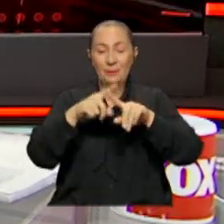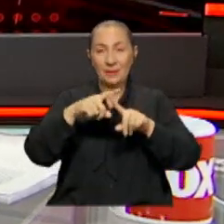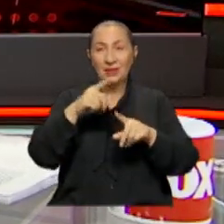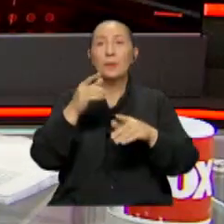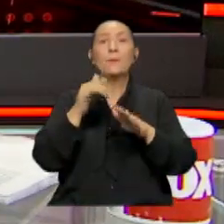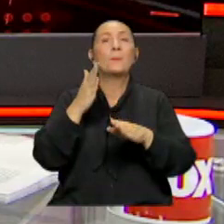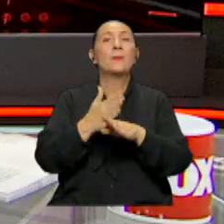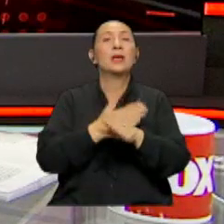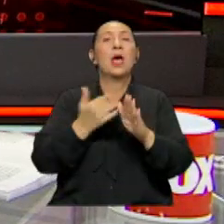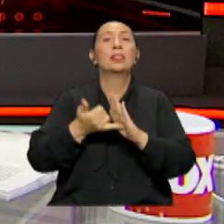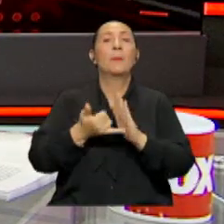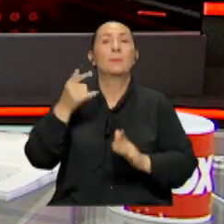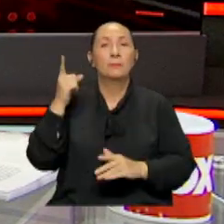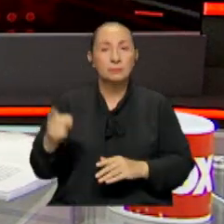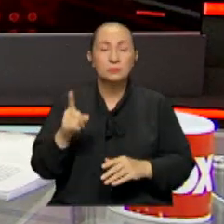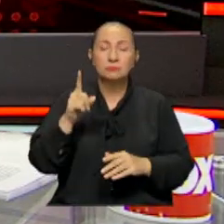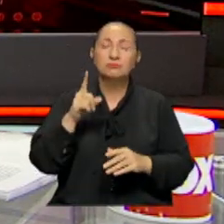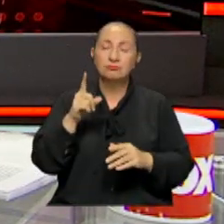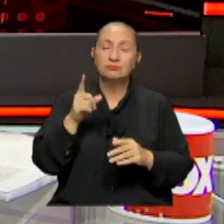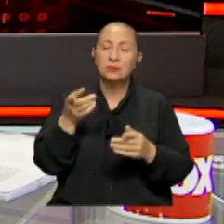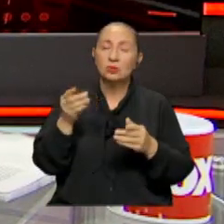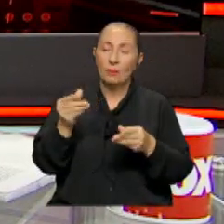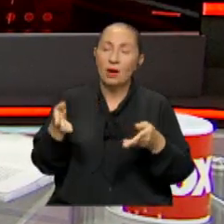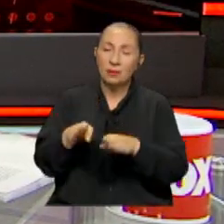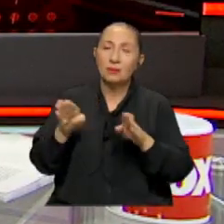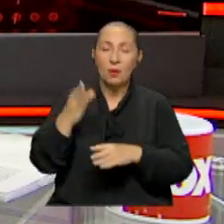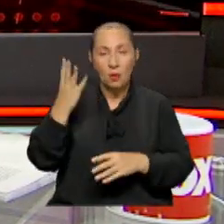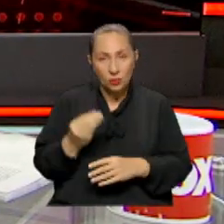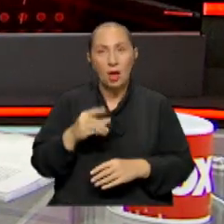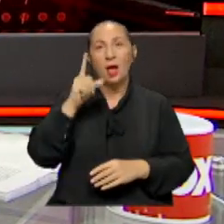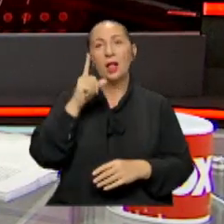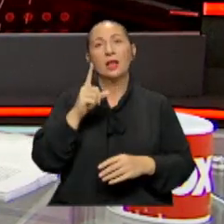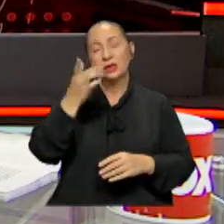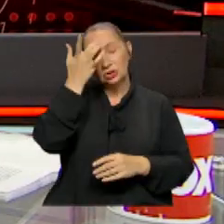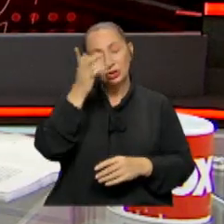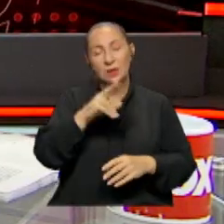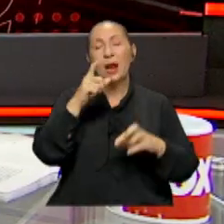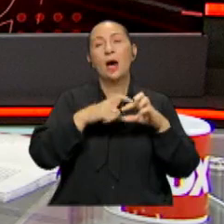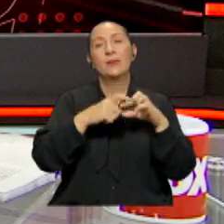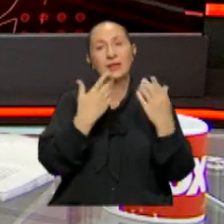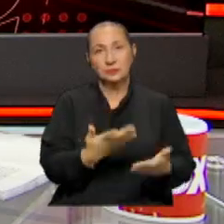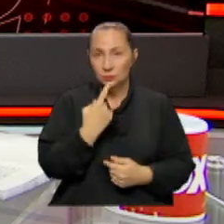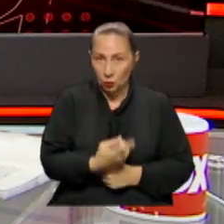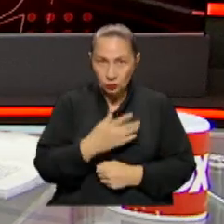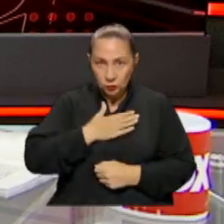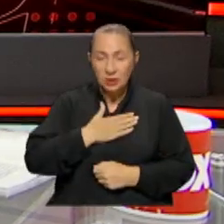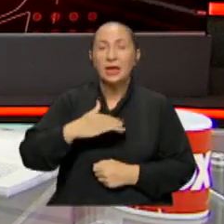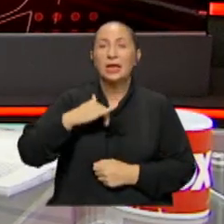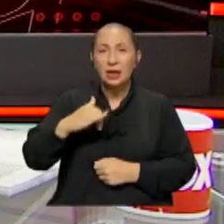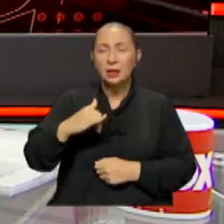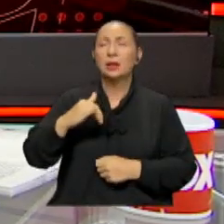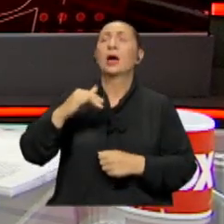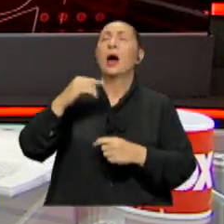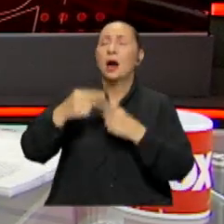Memleketi Gaziantep'te son yolculuğuna uğurlandı. Allah'tan şehidimize rahmet diliyoruz. Yakınlarına ve